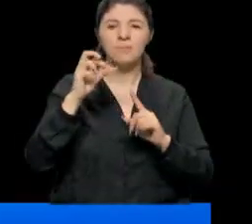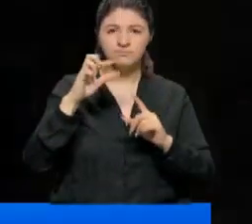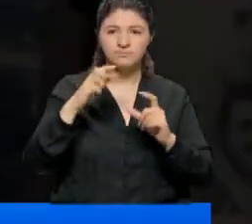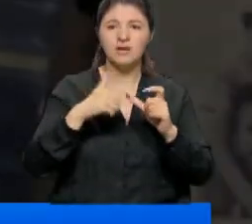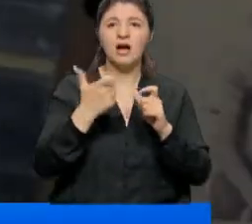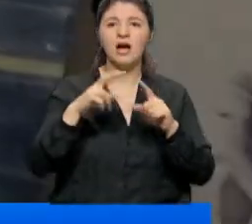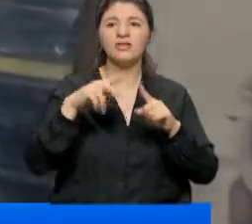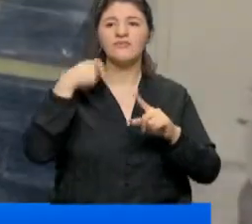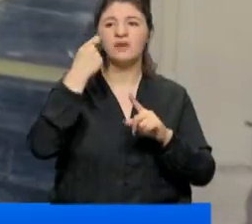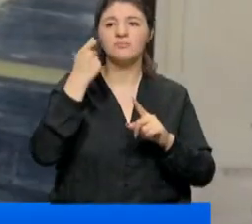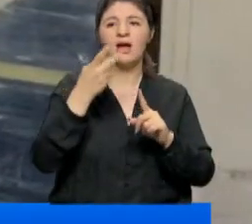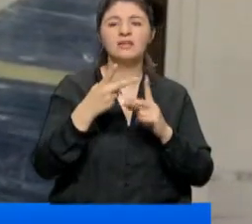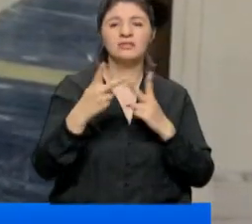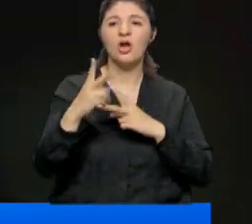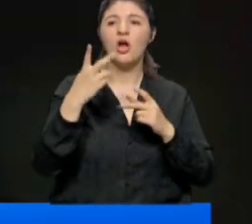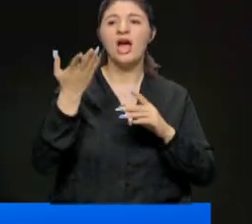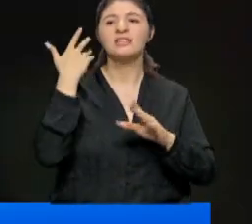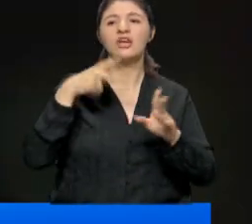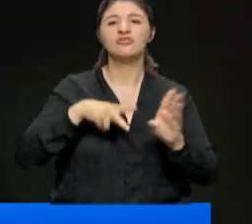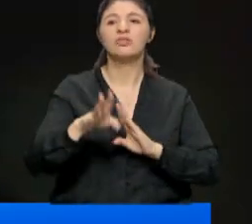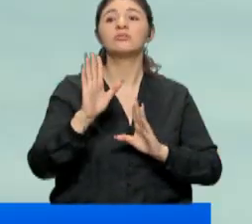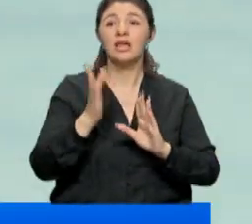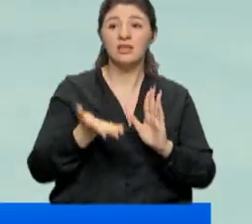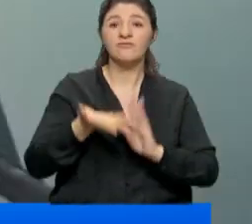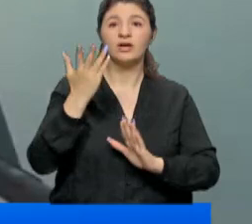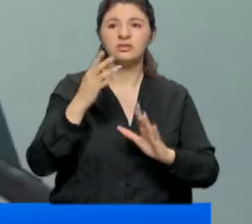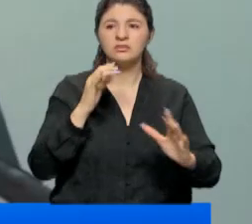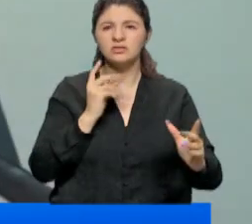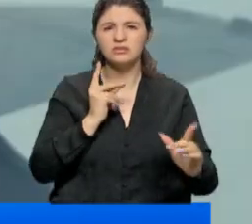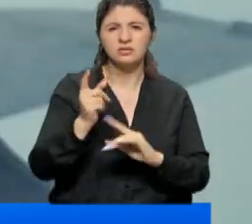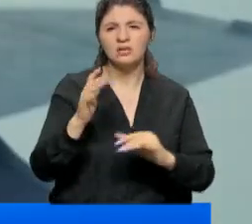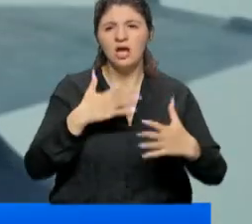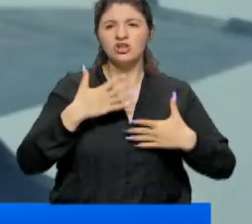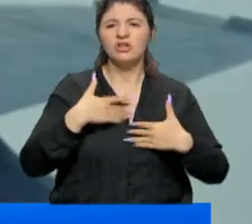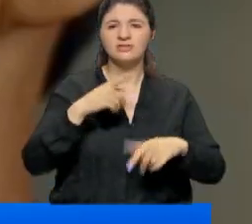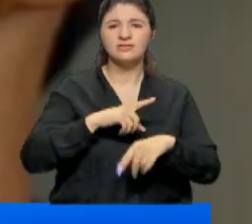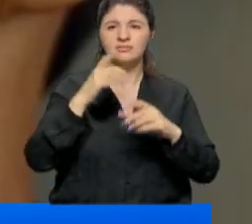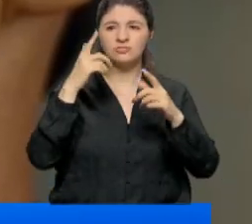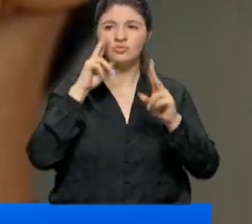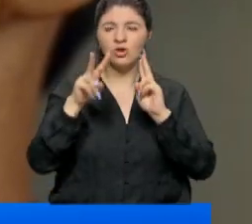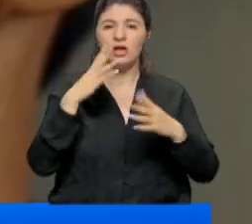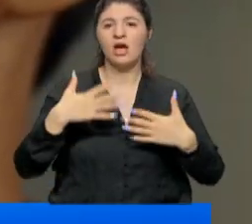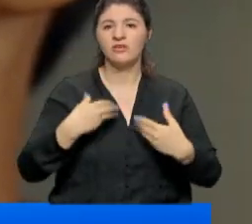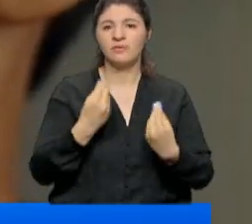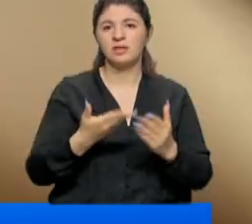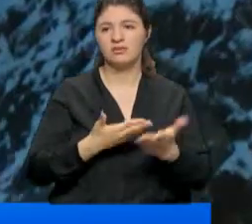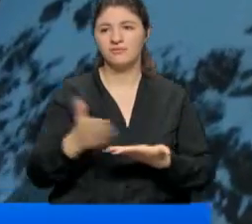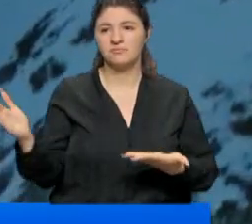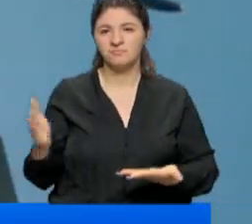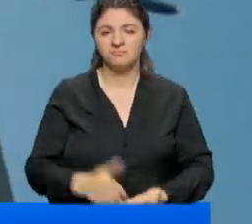sinemaseverleri nostalji yolculuğuna çıkarmakla kalmayacak artan aksiyon sahneleriyle de heyecanlı anlar yaşatacak